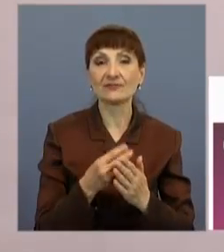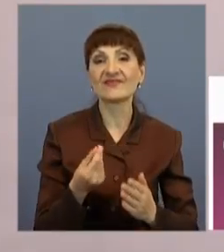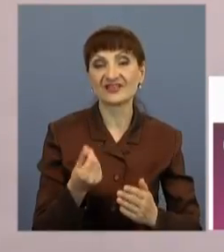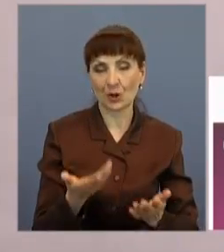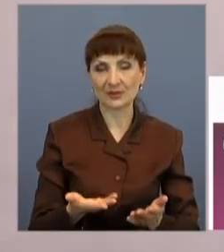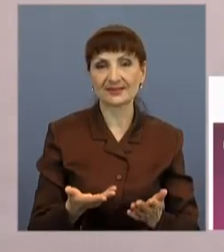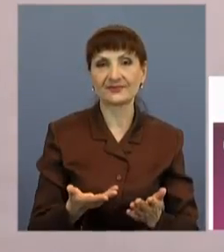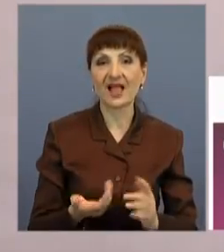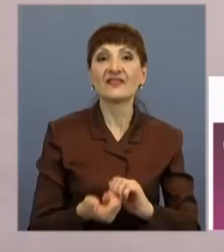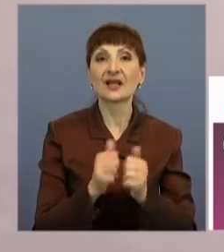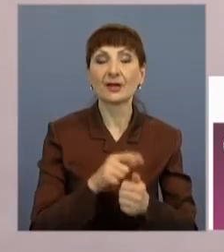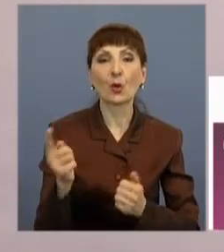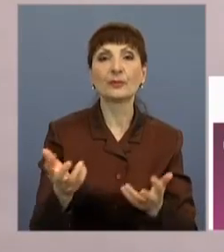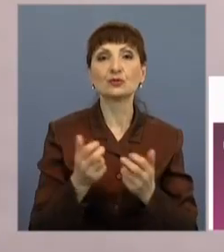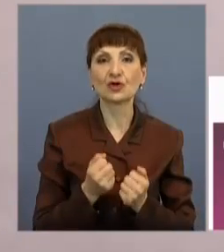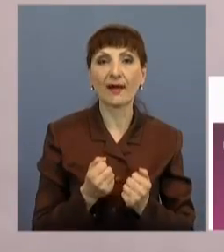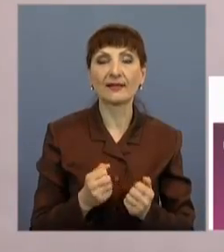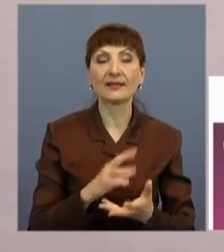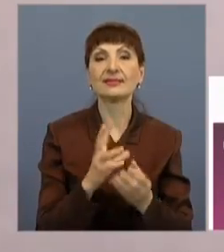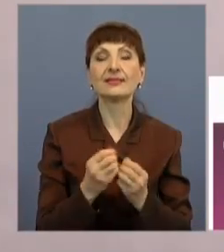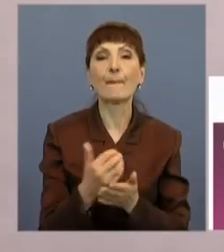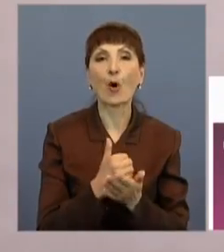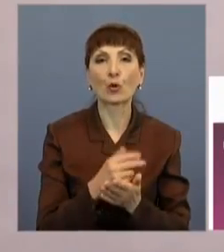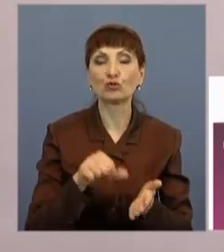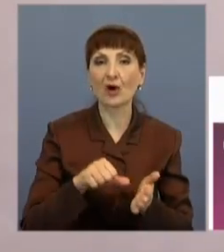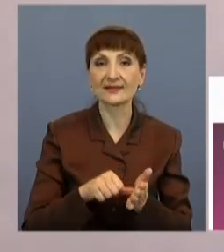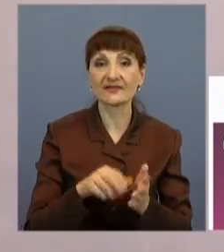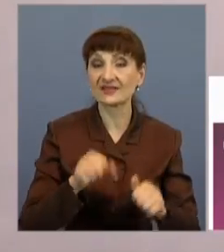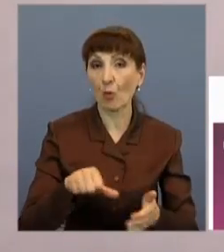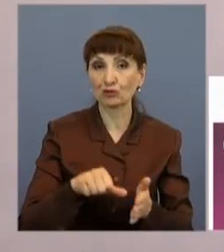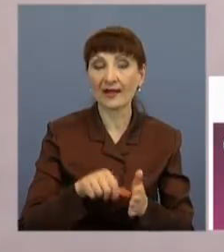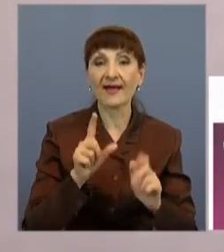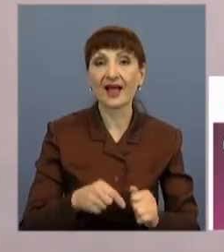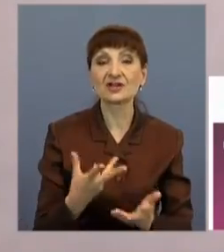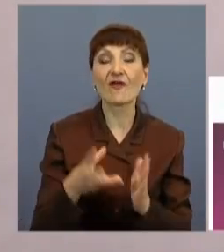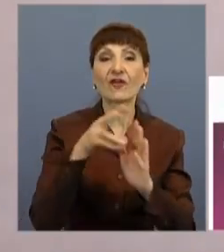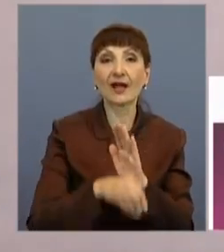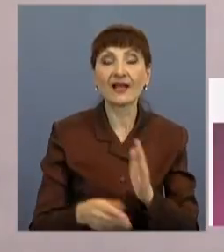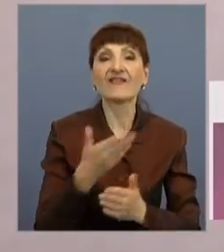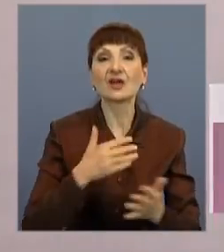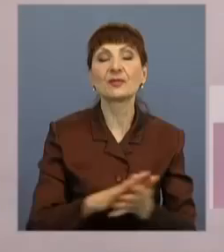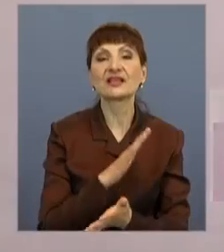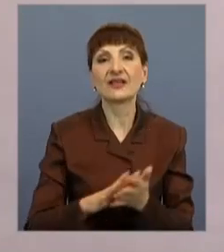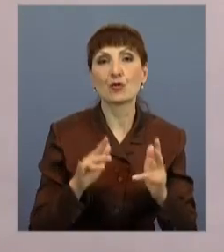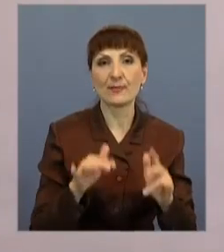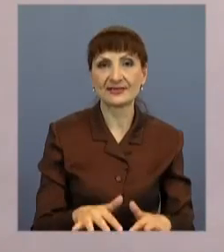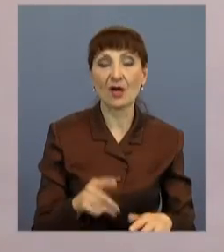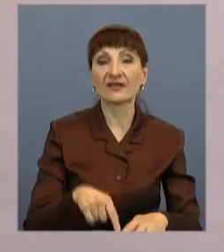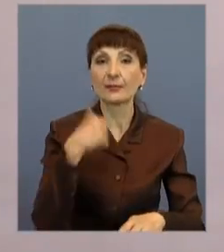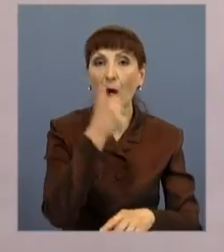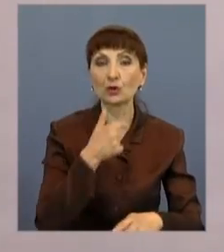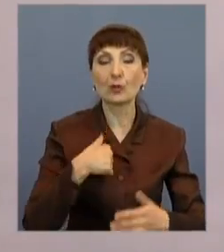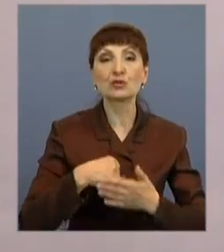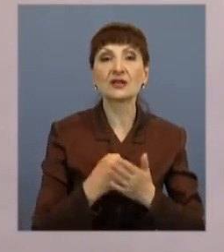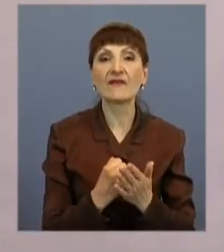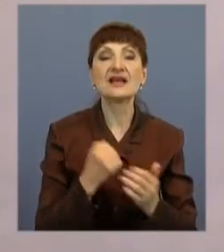взнос. Взамен он получает набор участника, возможность участвовать, а также вносит свой вклад в нашу благотворительную миссию. В этом году мы